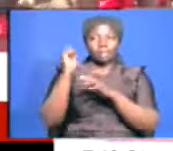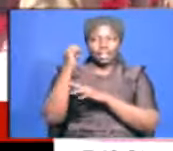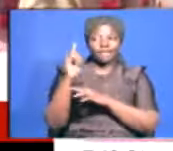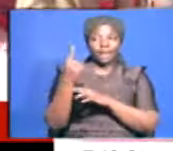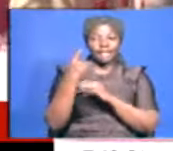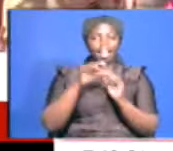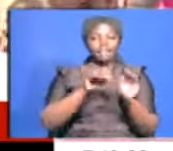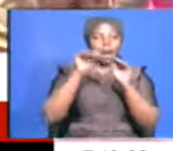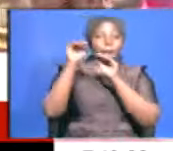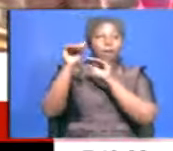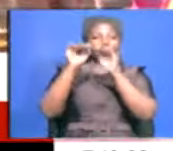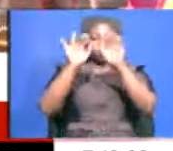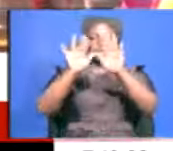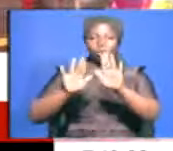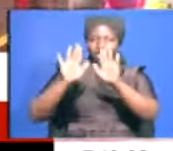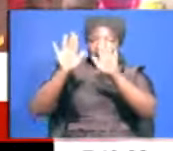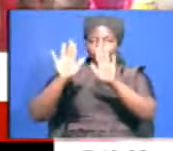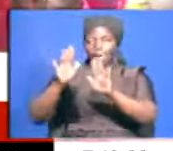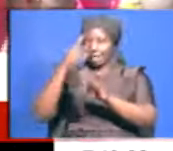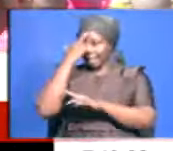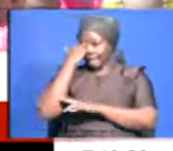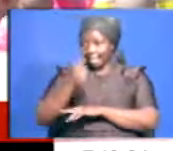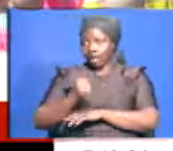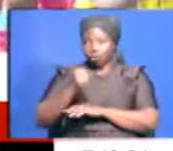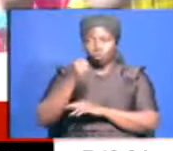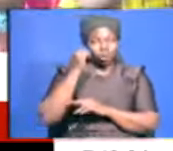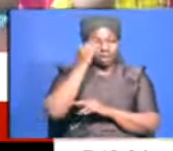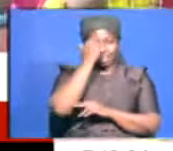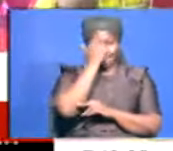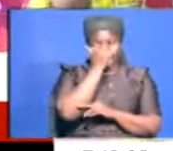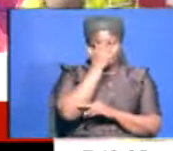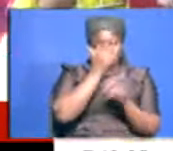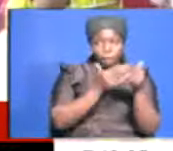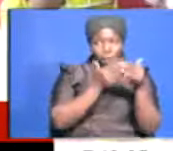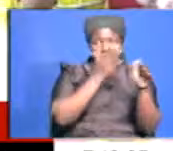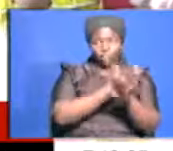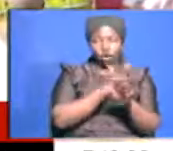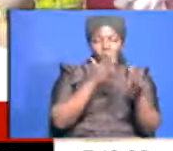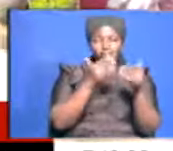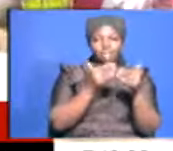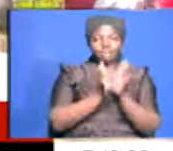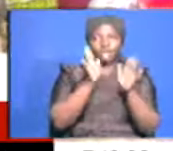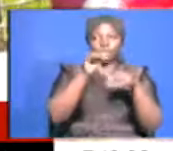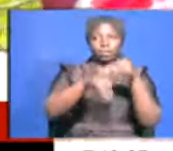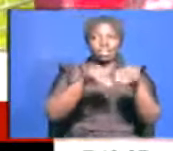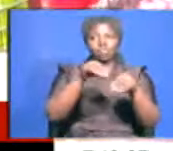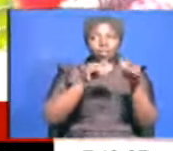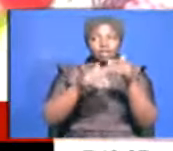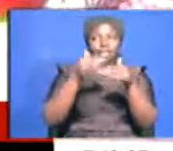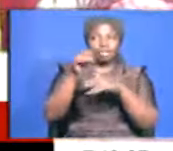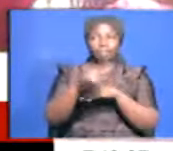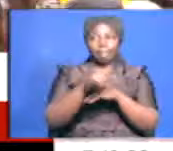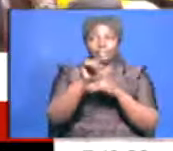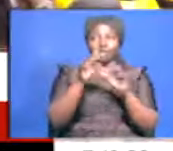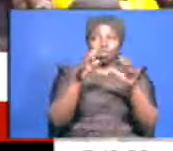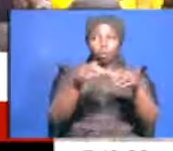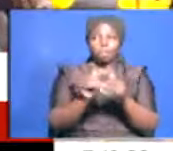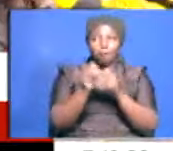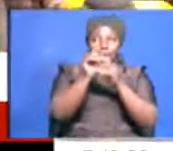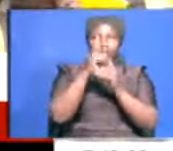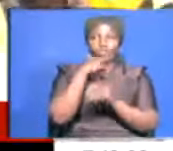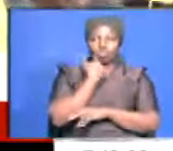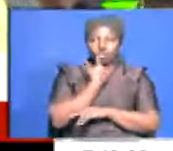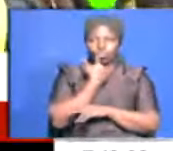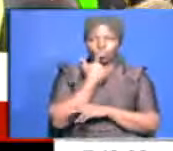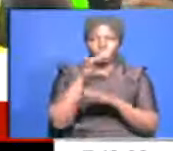zake katika kaunti za Kajiado na Narok kabla ya uchaguzi mkuu wa mwezi ujao. Kikosi hicho kikiongozwa na naibu rais William Ruto